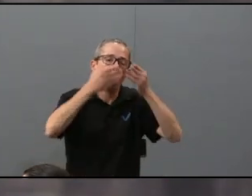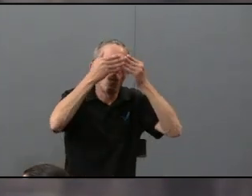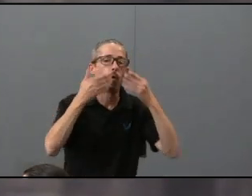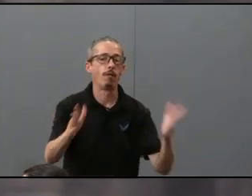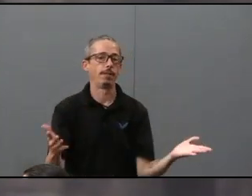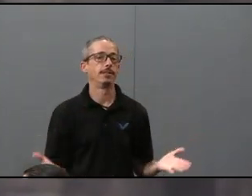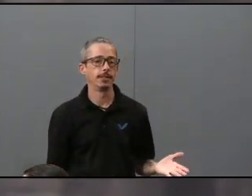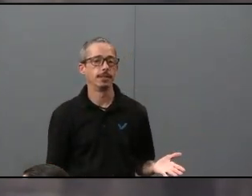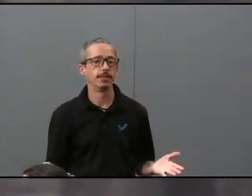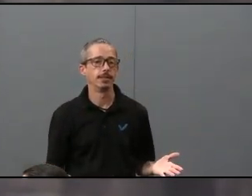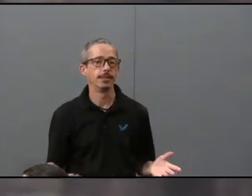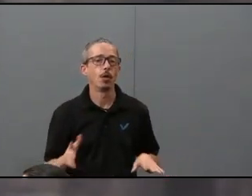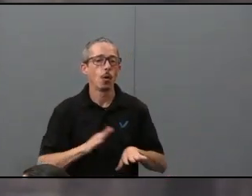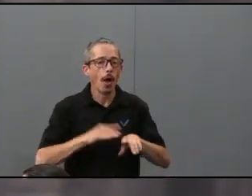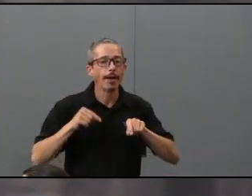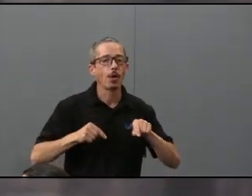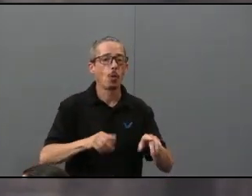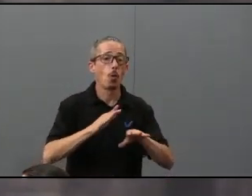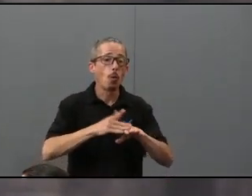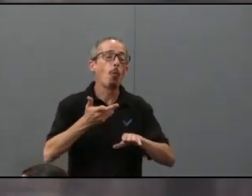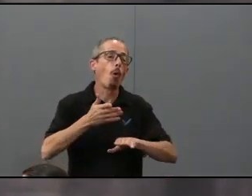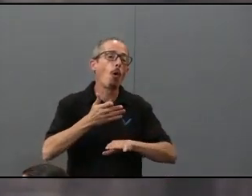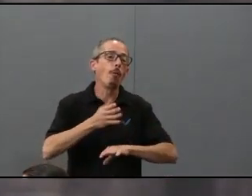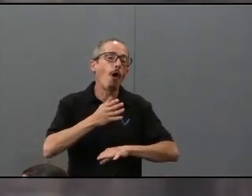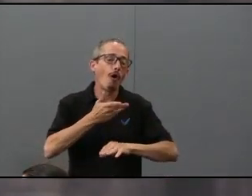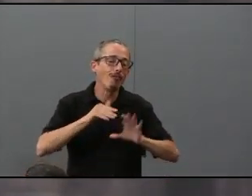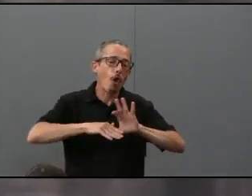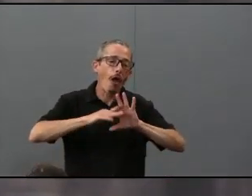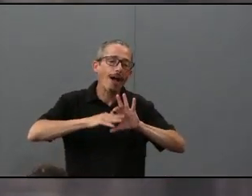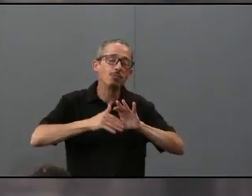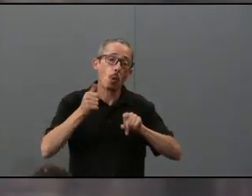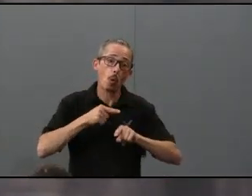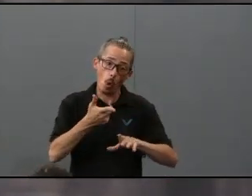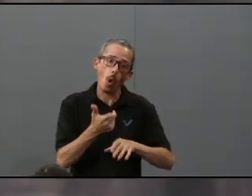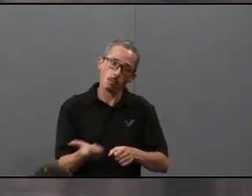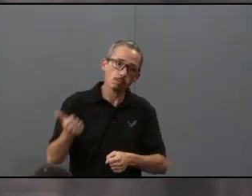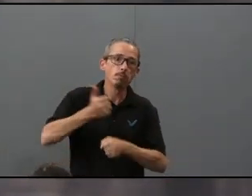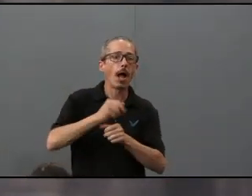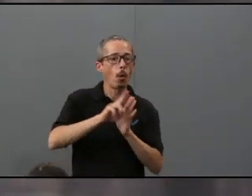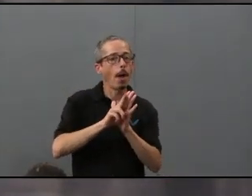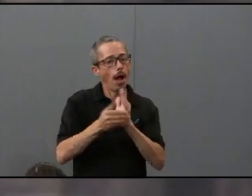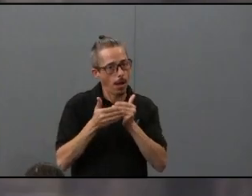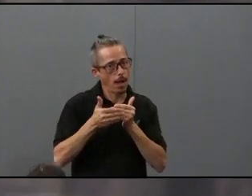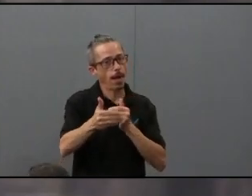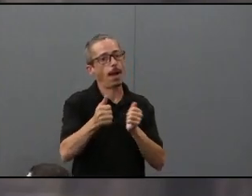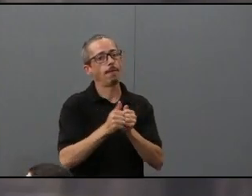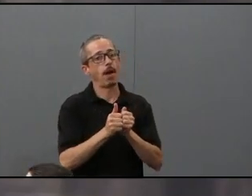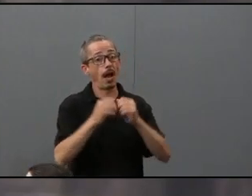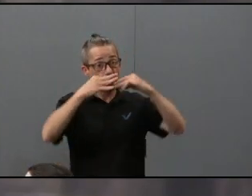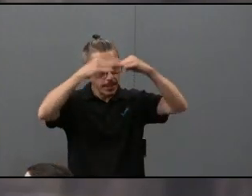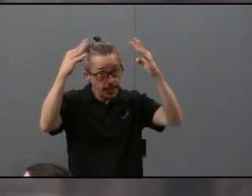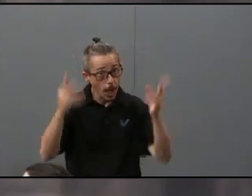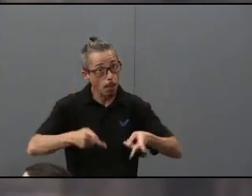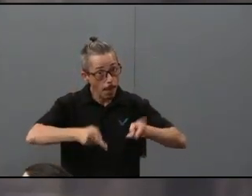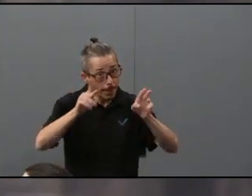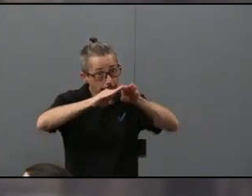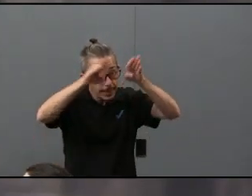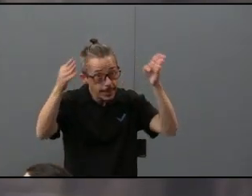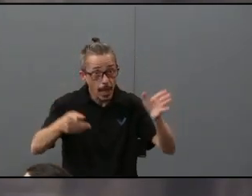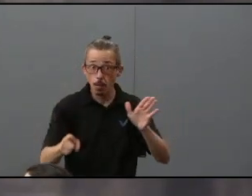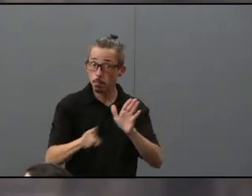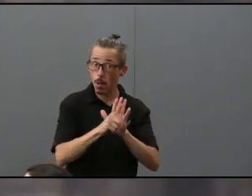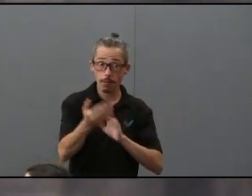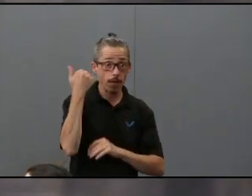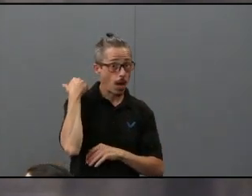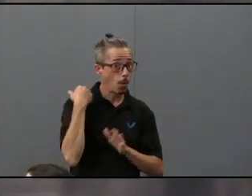puis disons qu'on tolère un peu plus mais là on veut le renforcer fait que là on est rendu avec des serires qui sont permises qui étaient pas